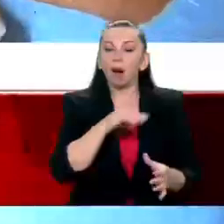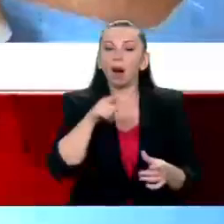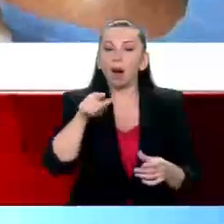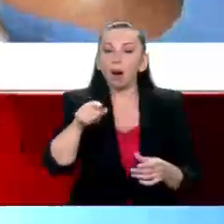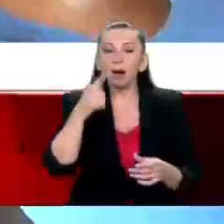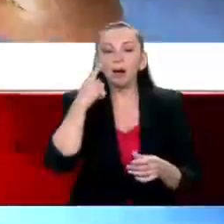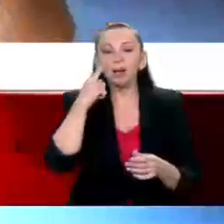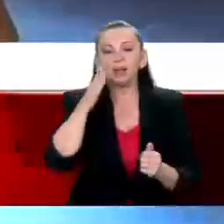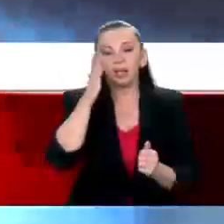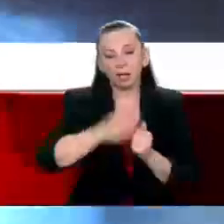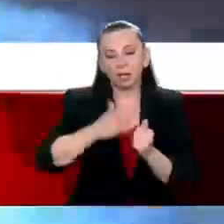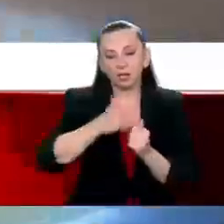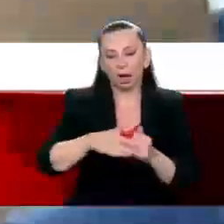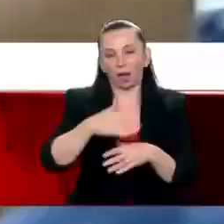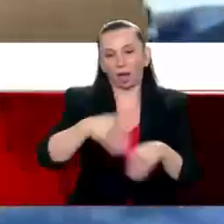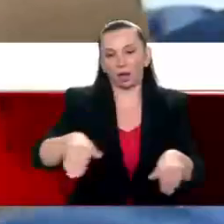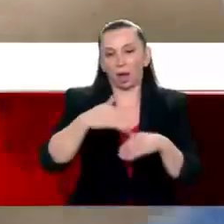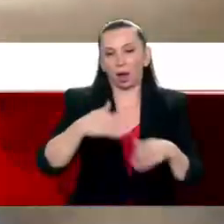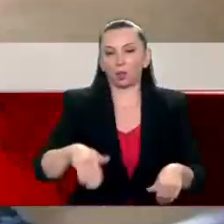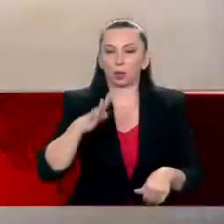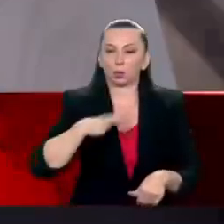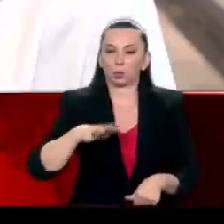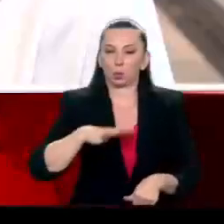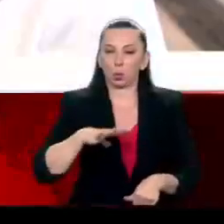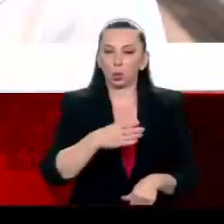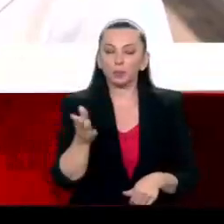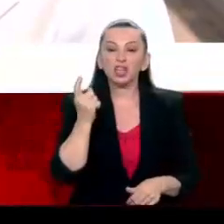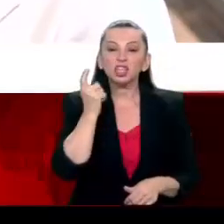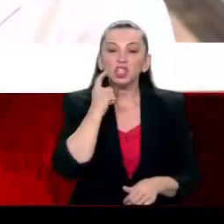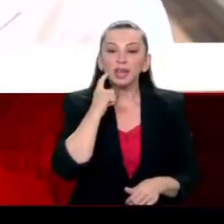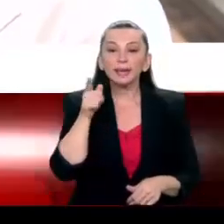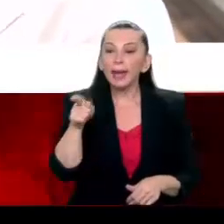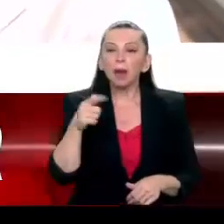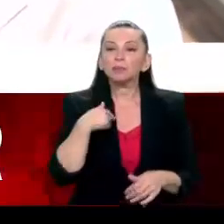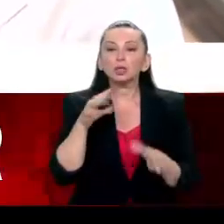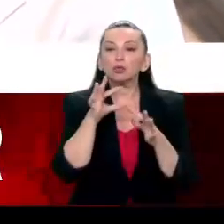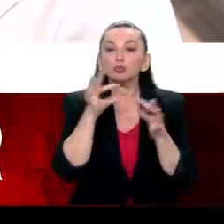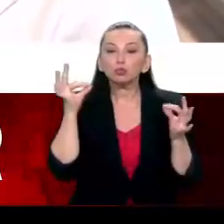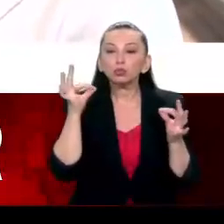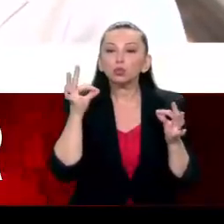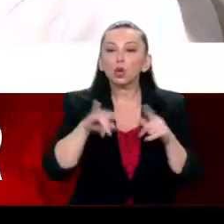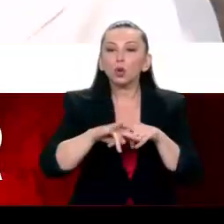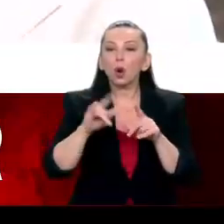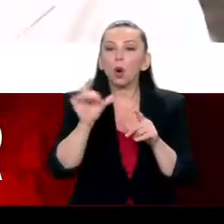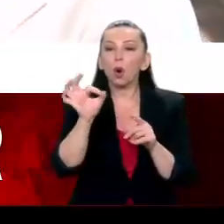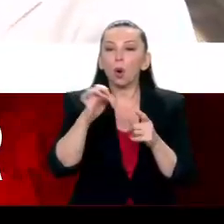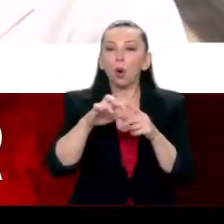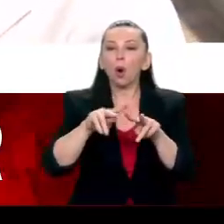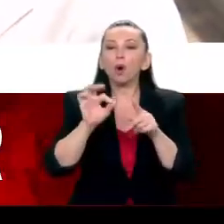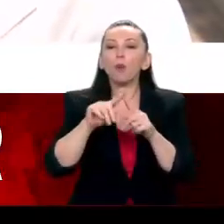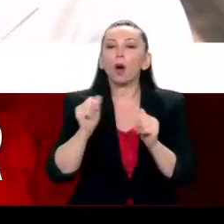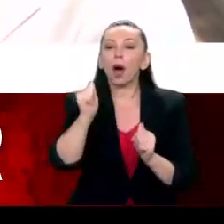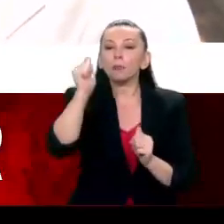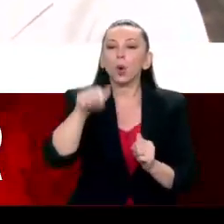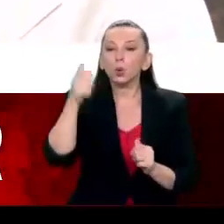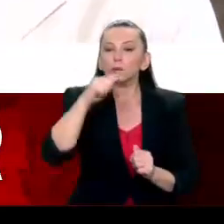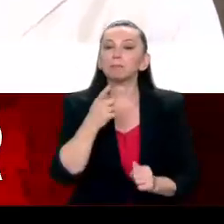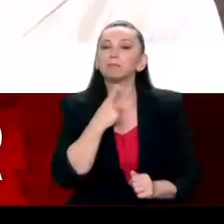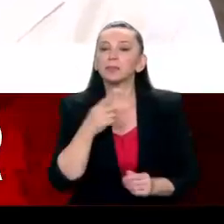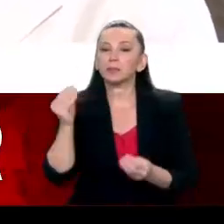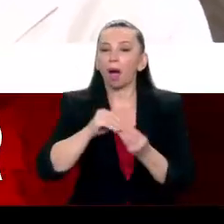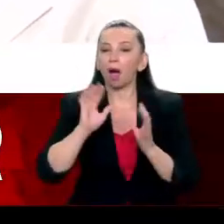da kısıtlamalar getirilmesi çağrısı yapıldı. Şeker bizim mutluluk hormonumuzun artmasına neden oluyor. O yüzden daha çok yemek istiyor.